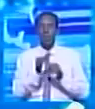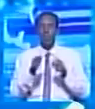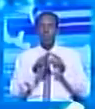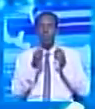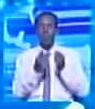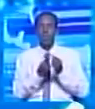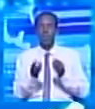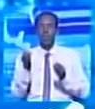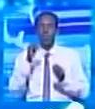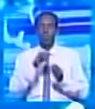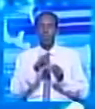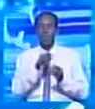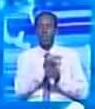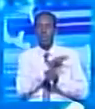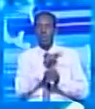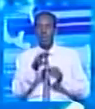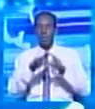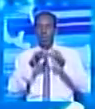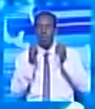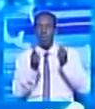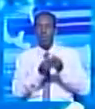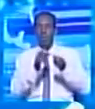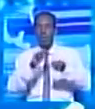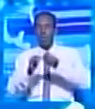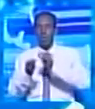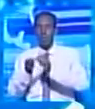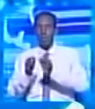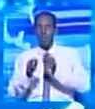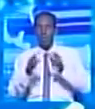militaires plus aguerris. Ainsi, durant cet exercice de raid qui